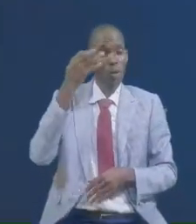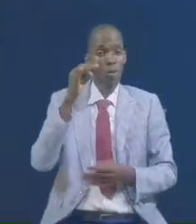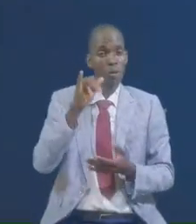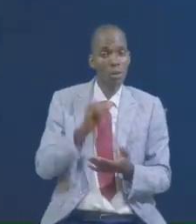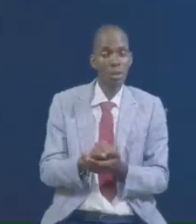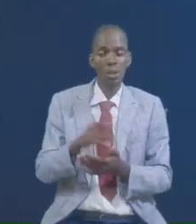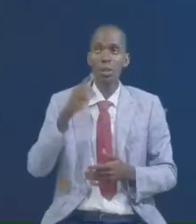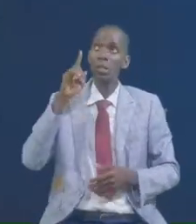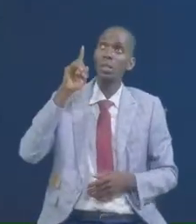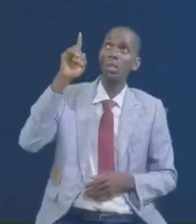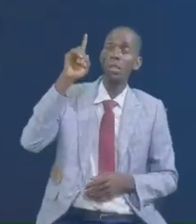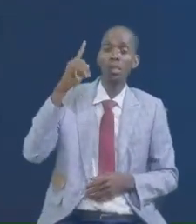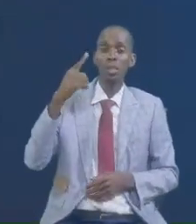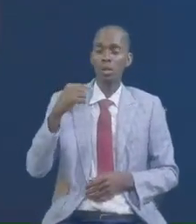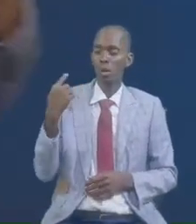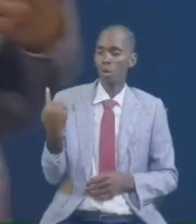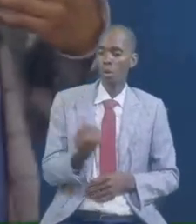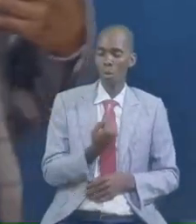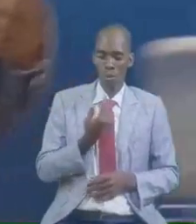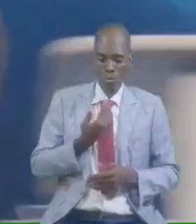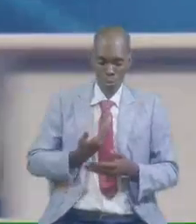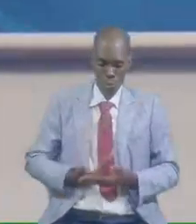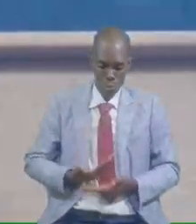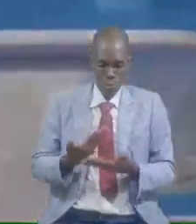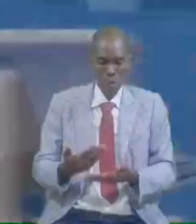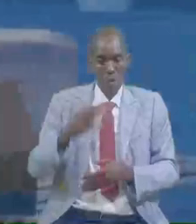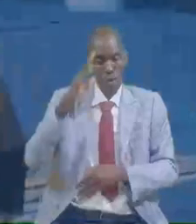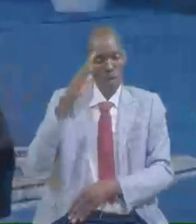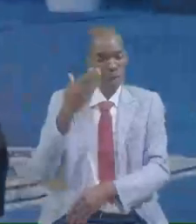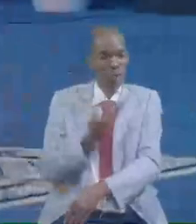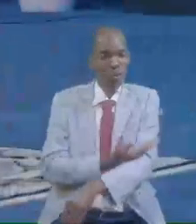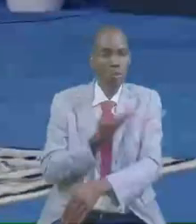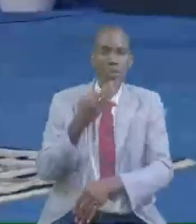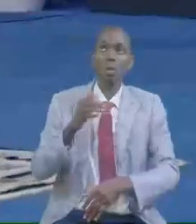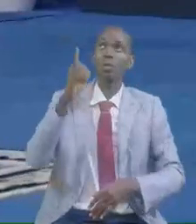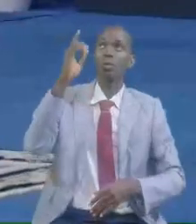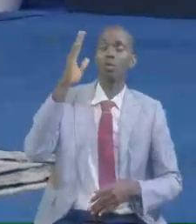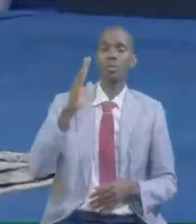le seul Fils unique de Dieu, moi,